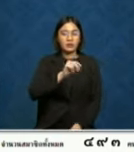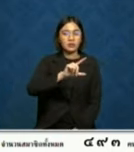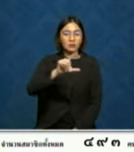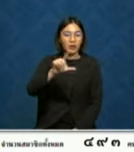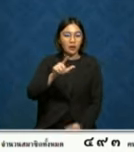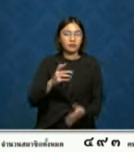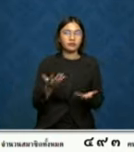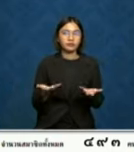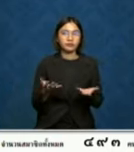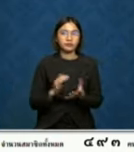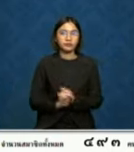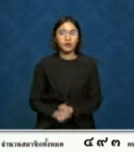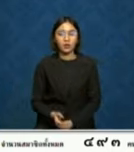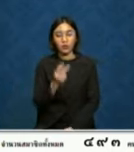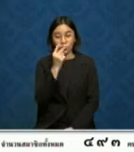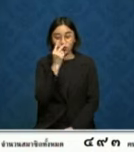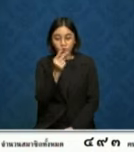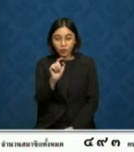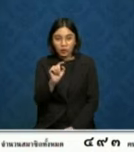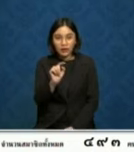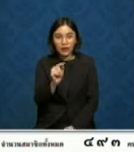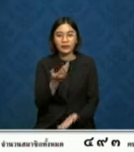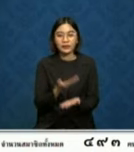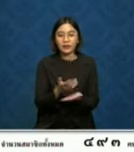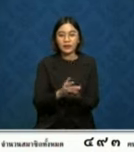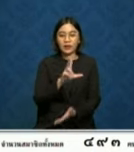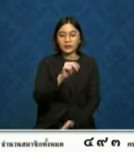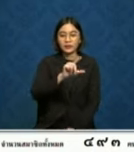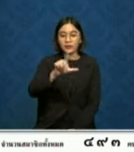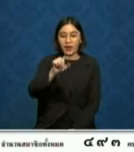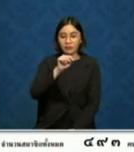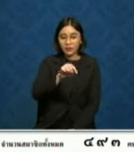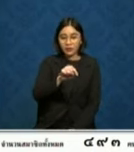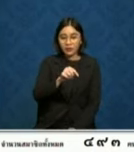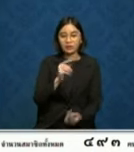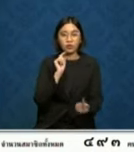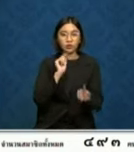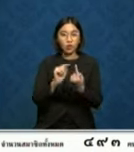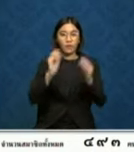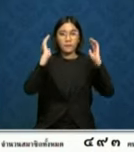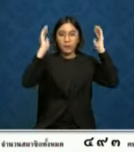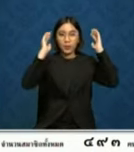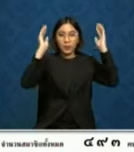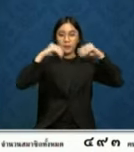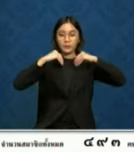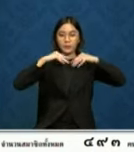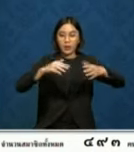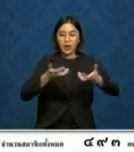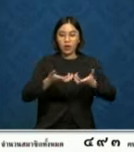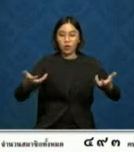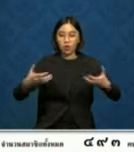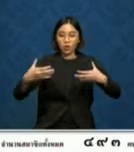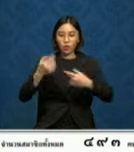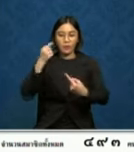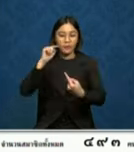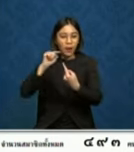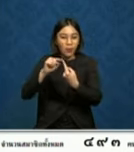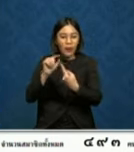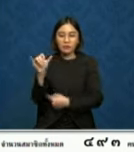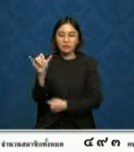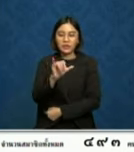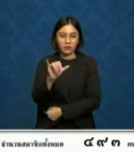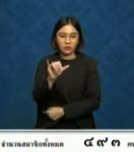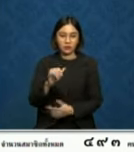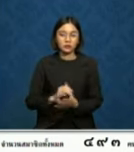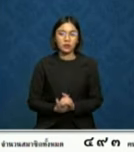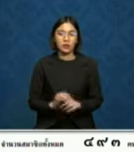ล้านบาทเมื่อเราดูดีๆนะครับ 30ล้านบาทนี้ยังไม่ใช่การโปรโมทสินค้าของกลุ่มเป้าหมายของท่านด้วย